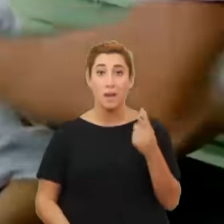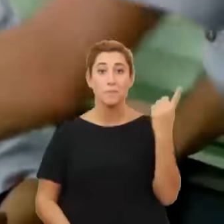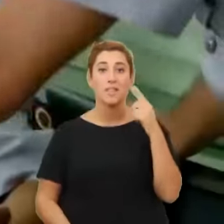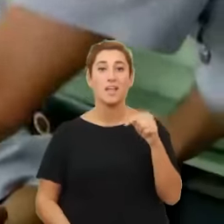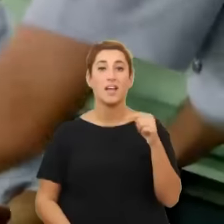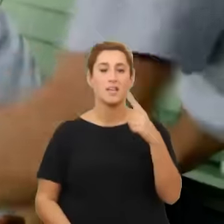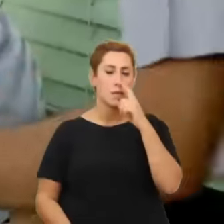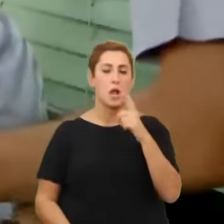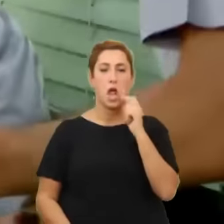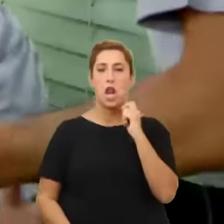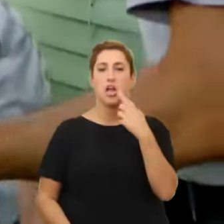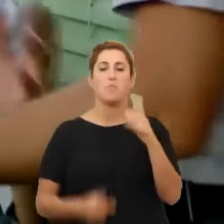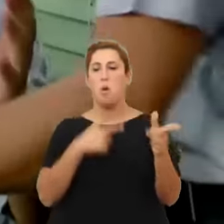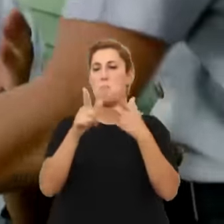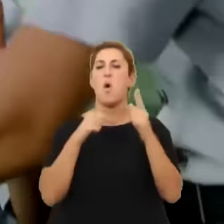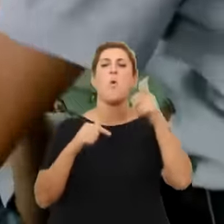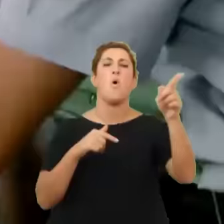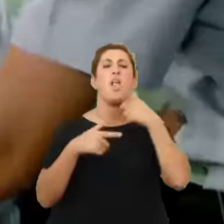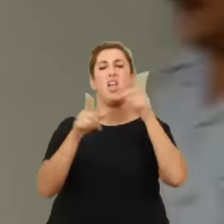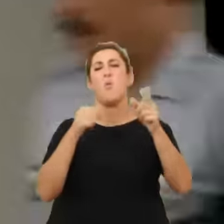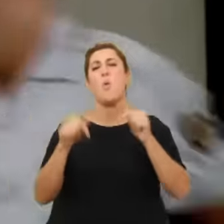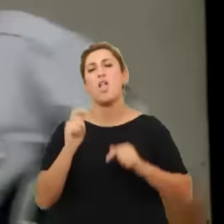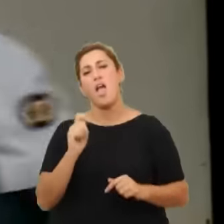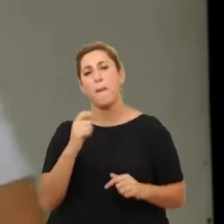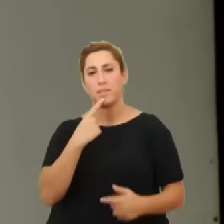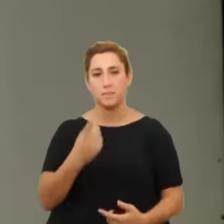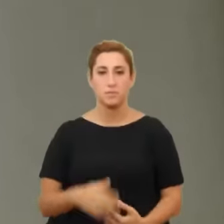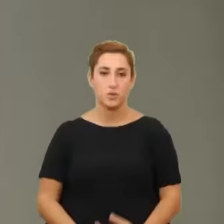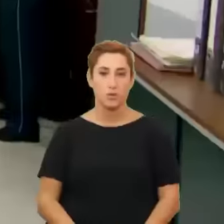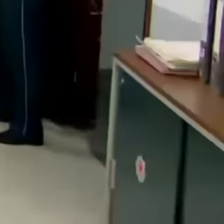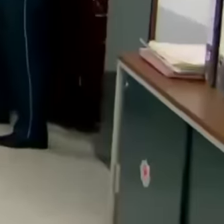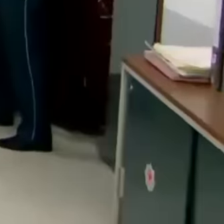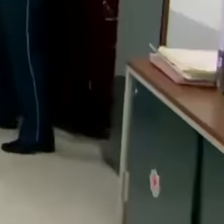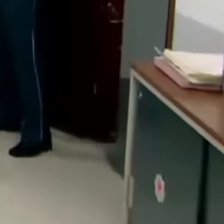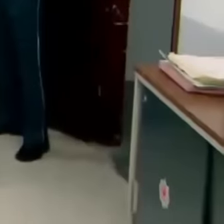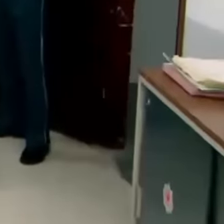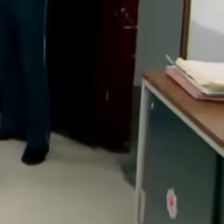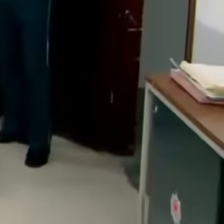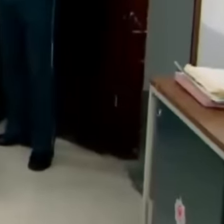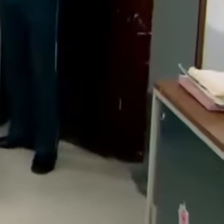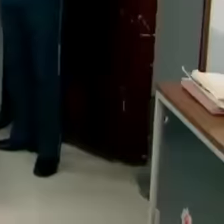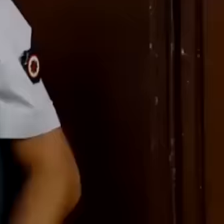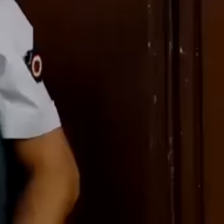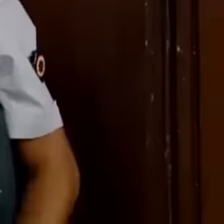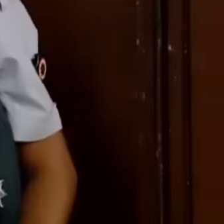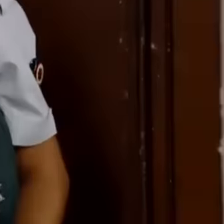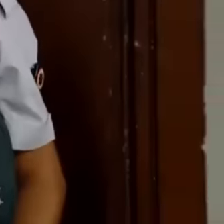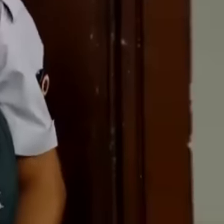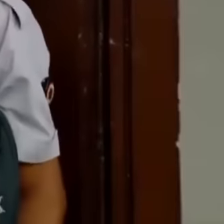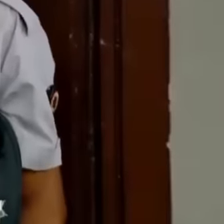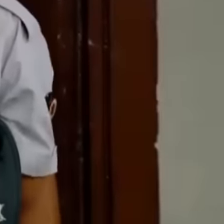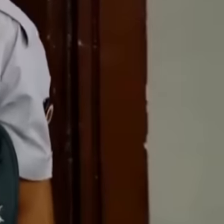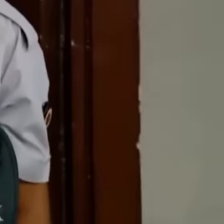Bir de bize sert erkeğim diyor, esiyor, gürlüyor. Yok şöyle gittim, yok böyle gürledim diyor ya. Güzel kapıda görününce hemen ayaklandılar.